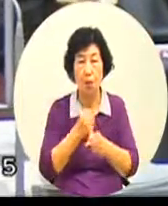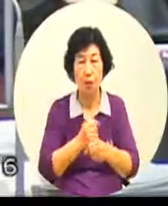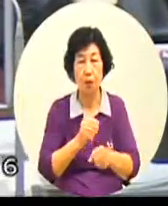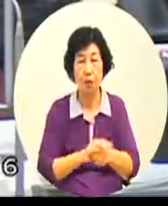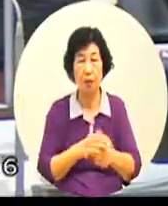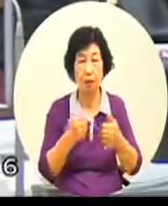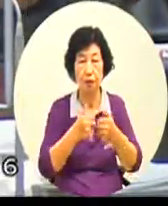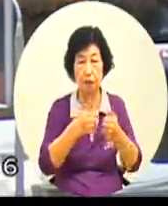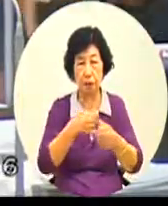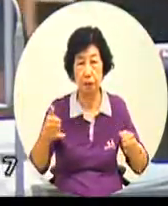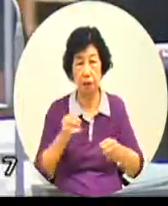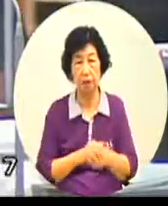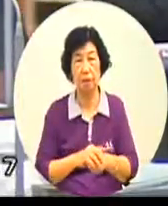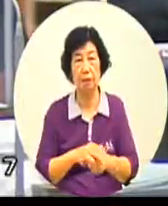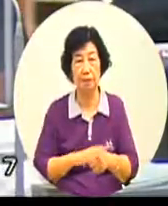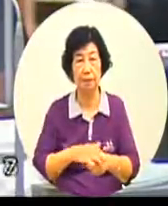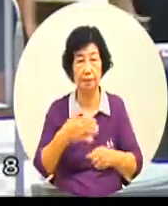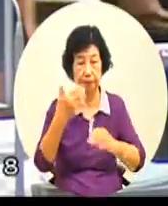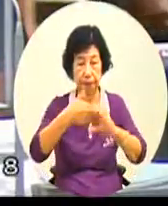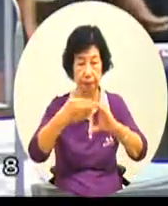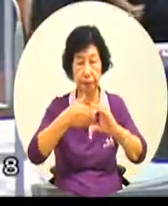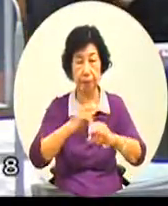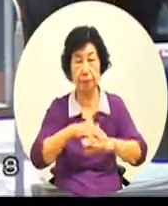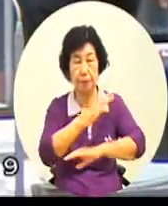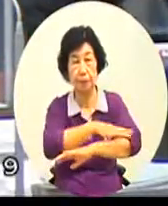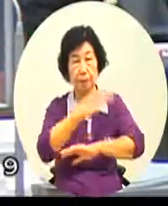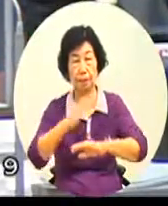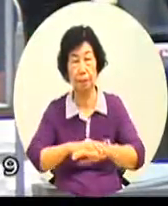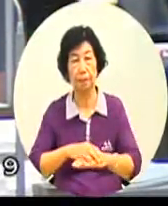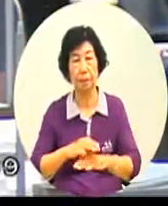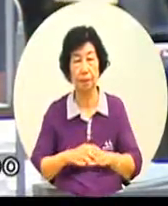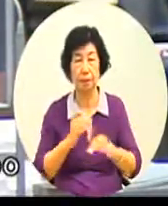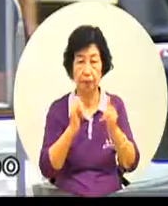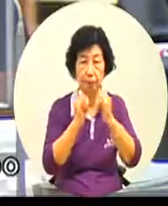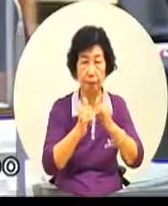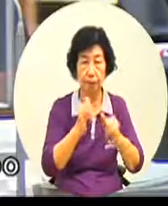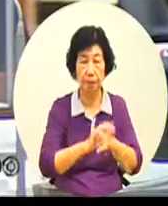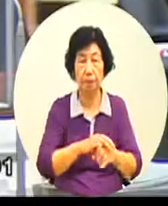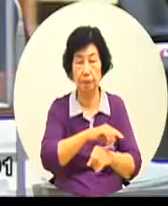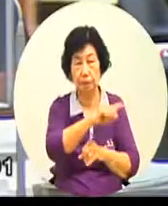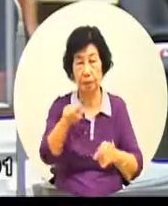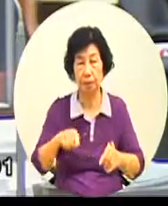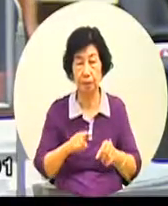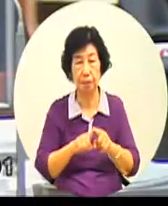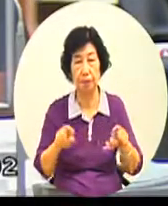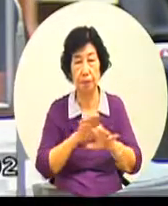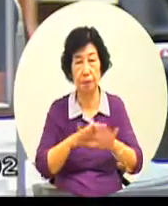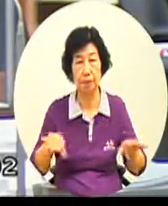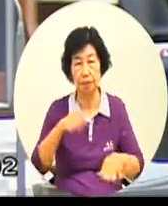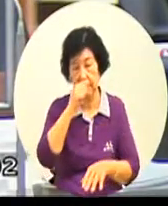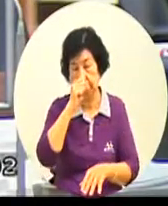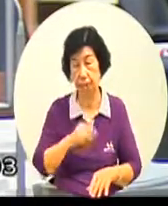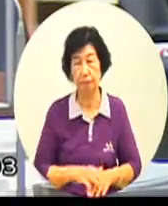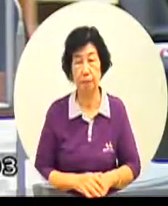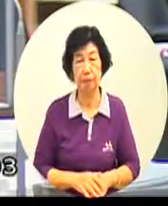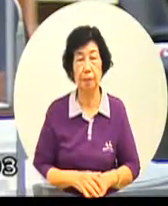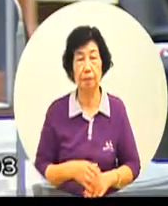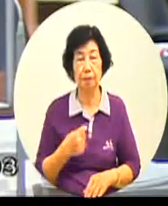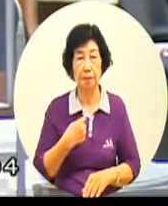仁，还有新闻媒体，还有我们市民朋友哈，大家平安，大家好哈。本席